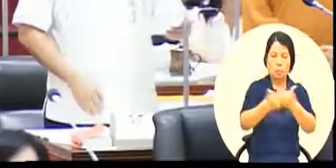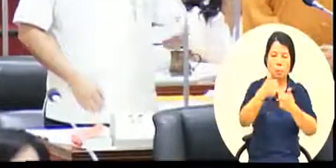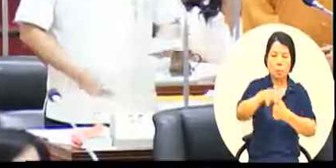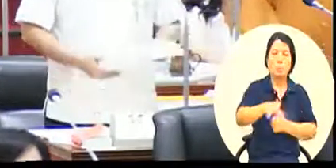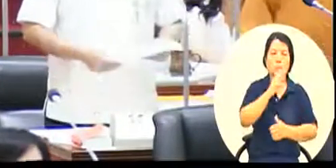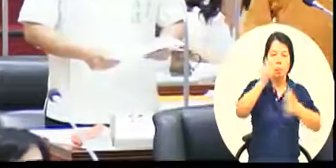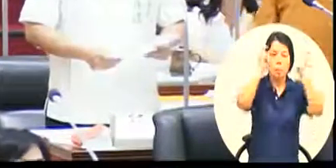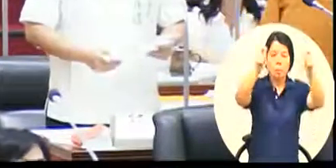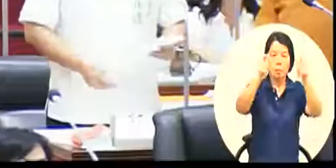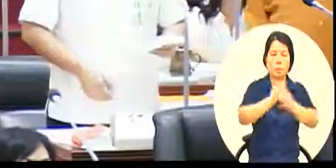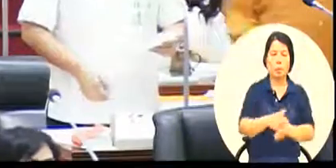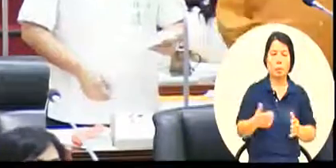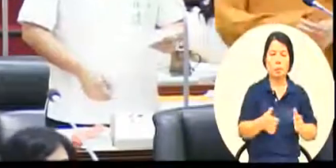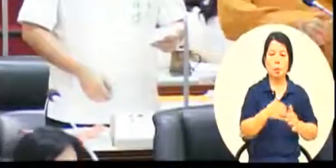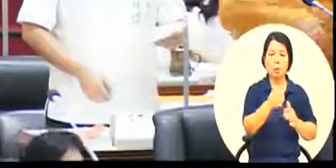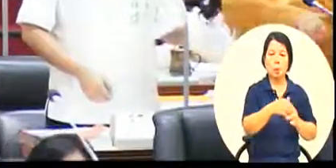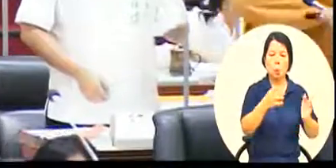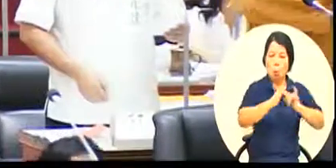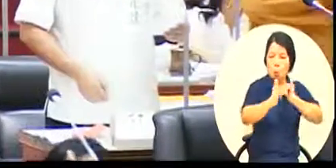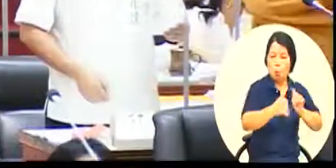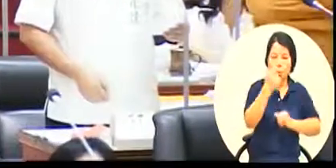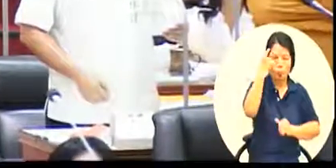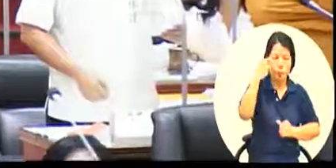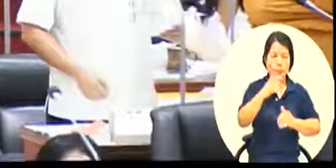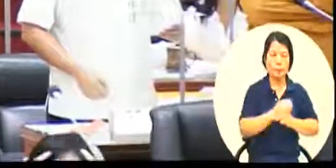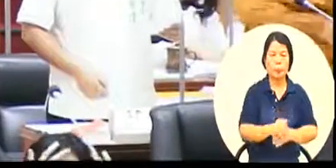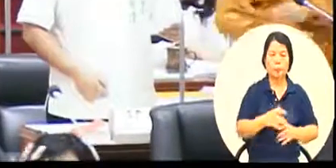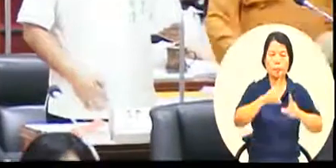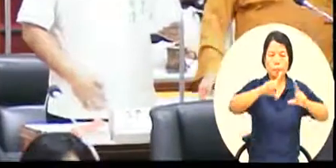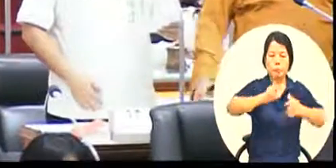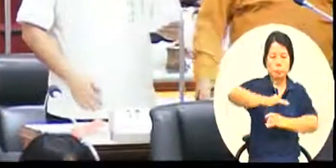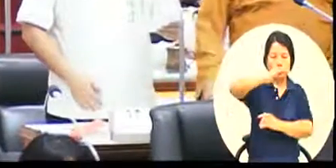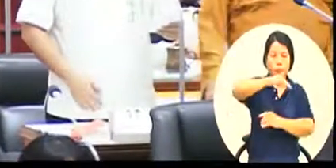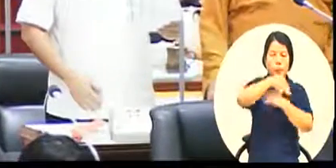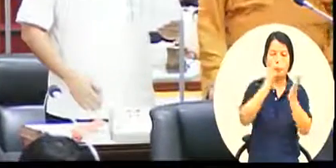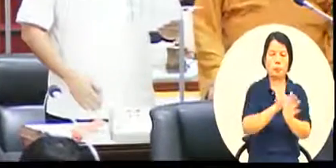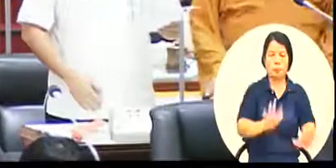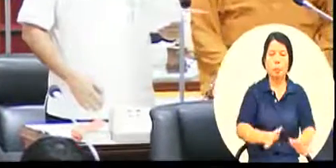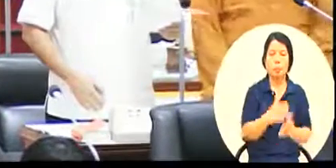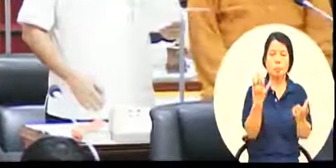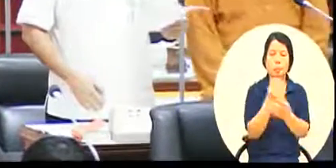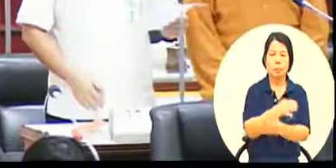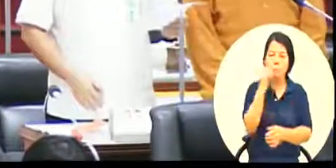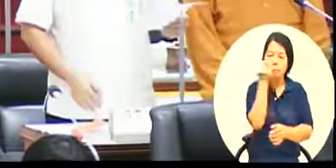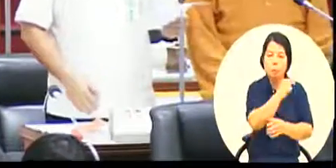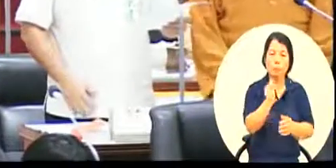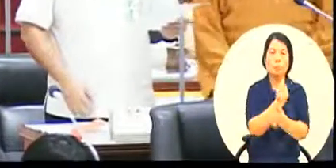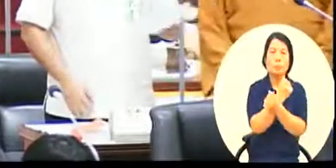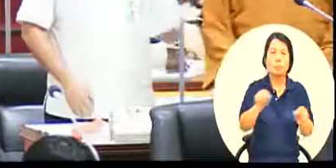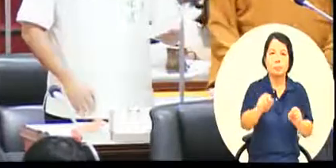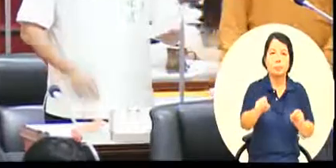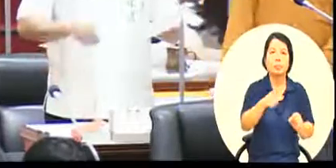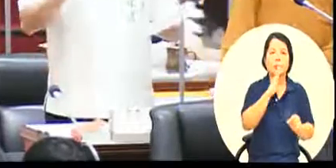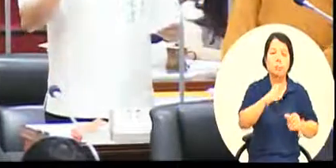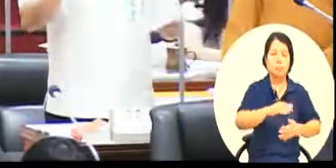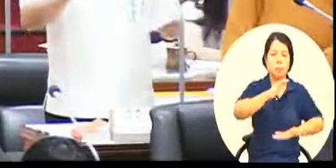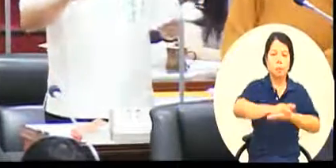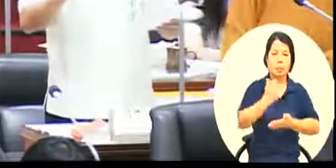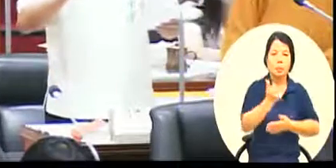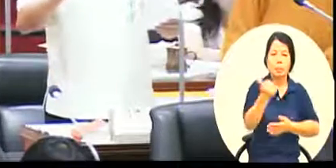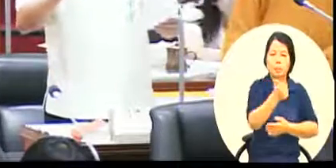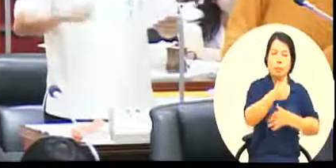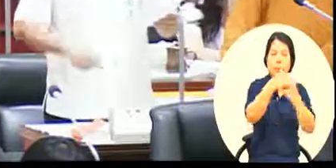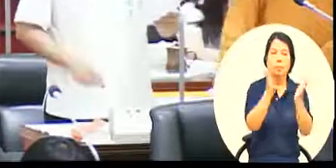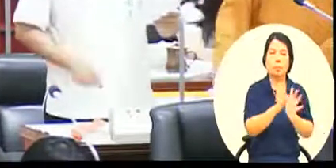堂，我们在台湾也筹组台湾地方议会特赦阿扁总统大联盟，目前有六